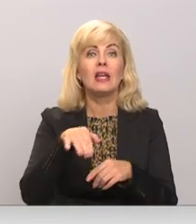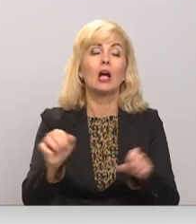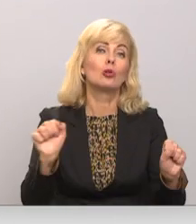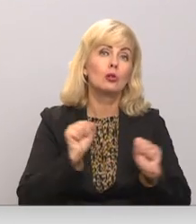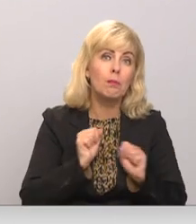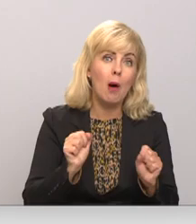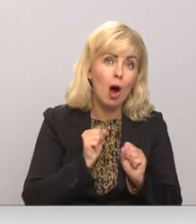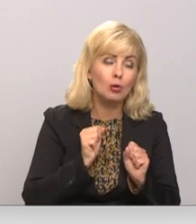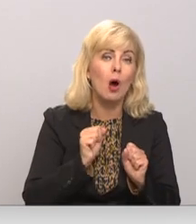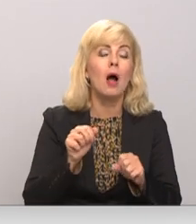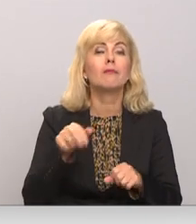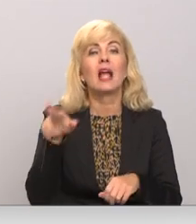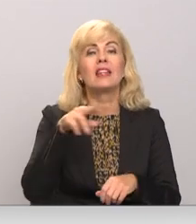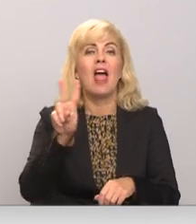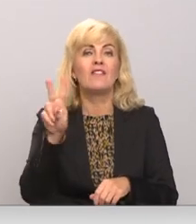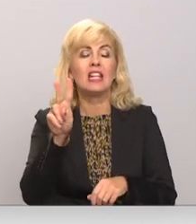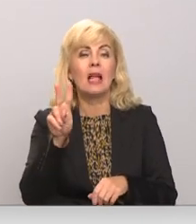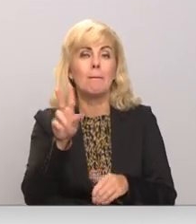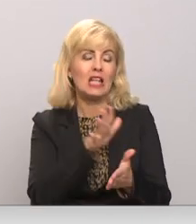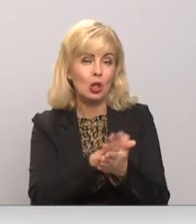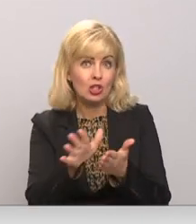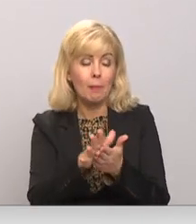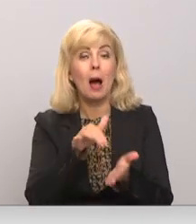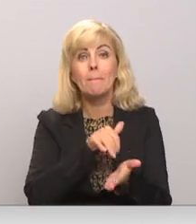un uzņem D vitamīnu. Lai gan ir pagājuši